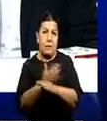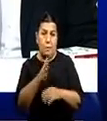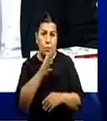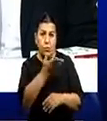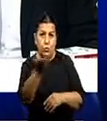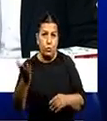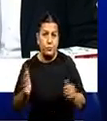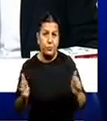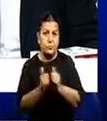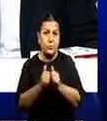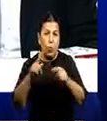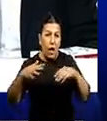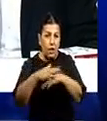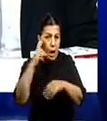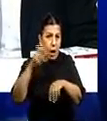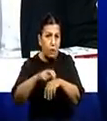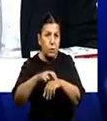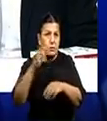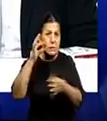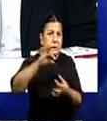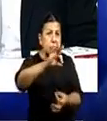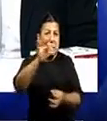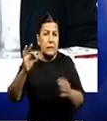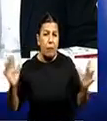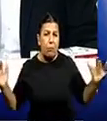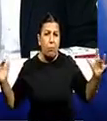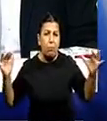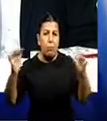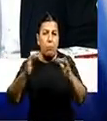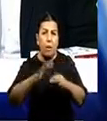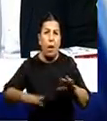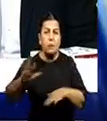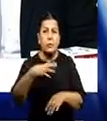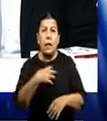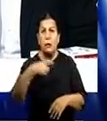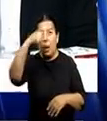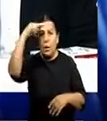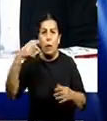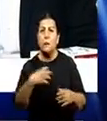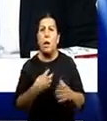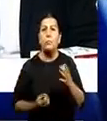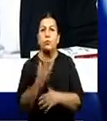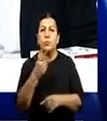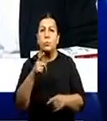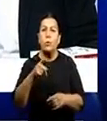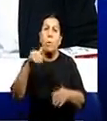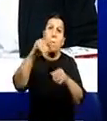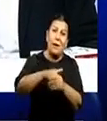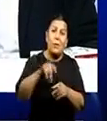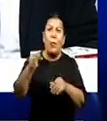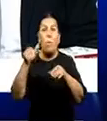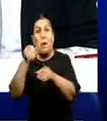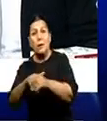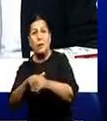hatırlıyorum. Toplumun çok farklı kesimlerinden insanlar oradaydılar. Herkes kendi kaderine sahip çıktı. Kimse şu partiye, bu partiye, şu